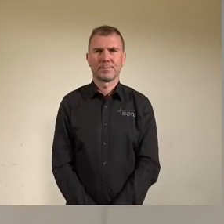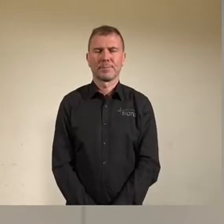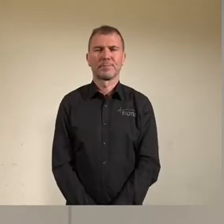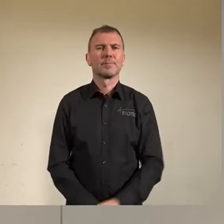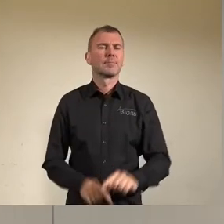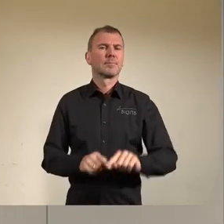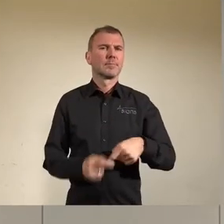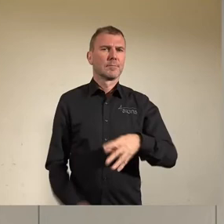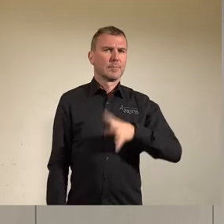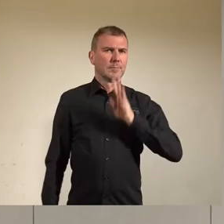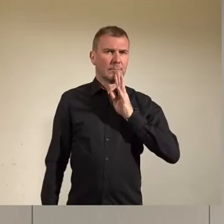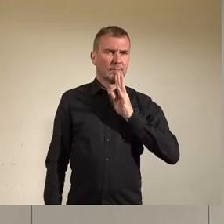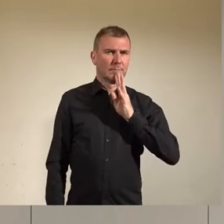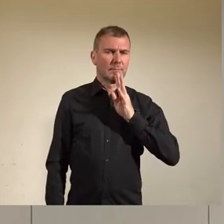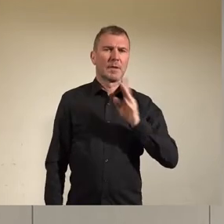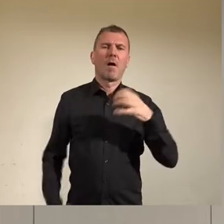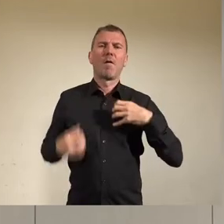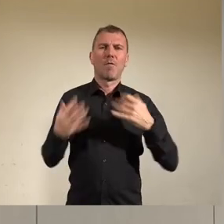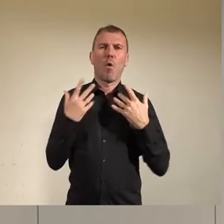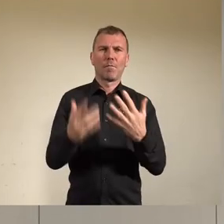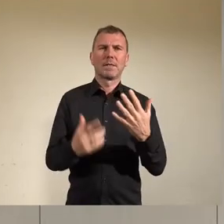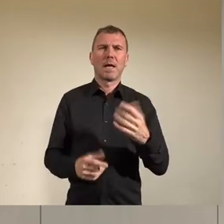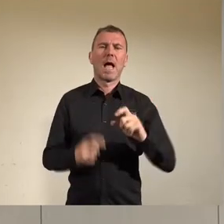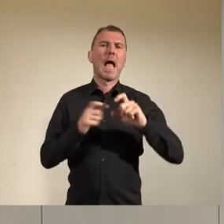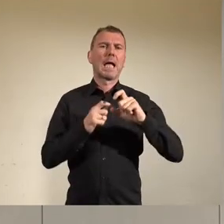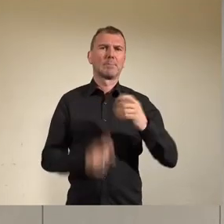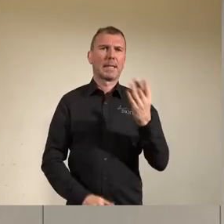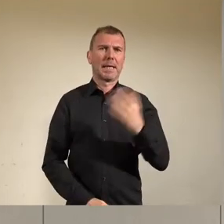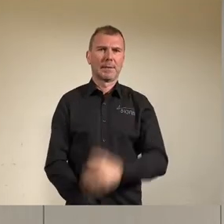Als nächste Rednerin Frau Frohwieser für die SPD-Fraktion.